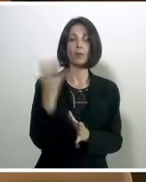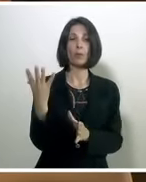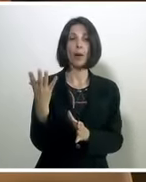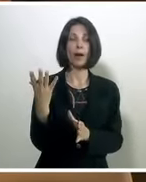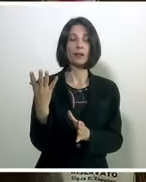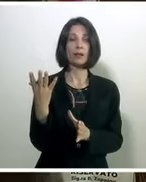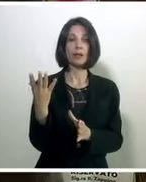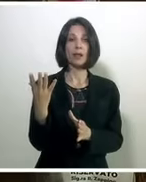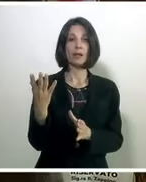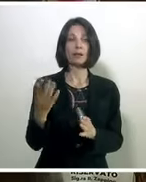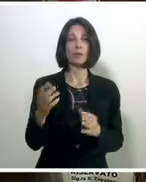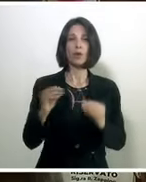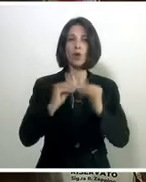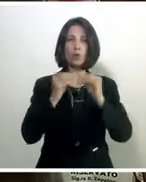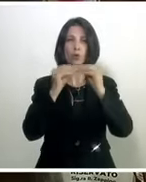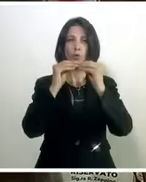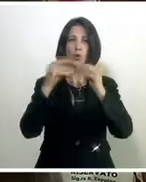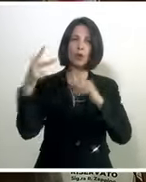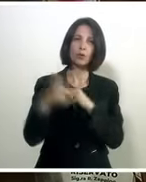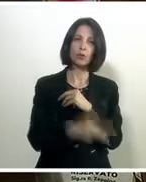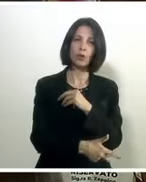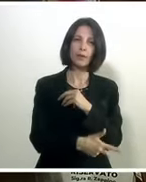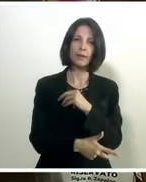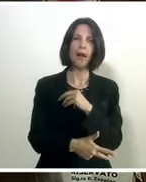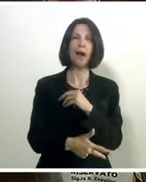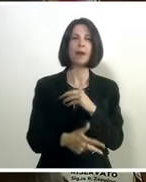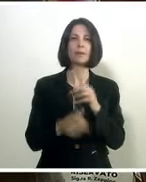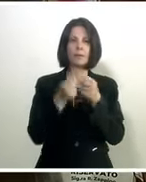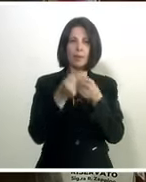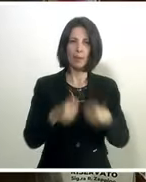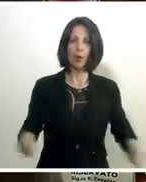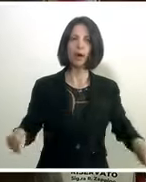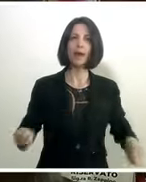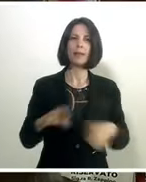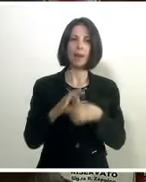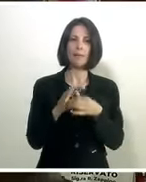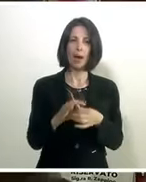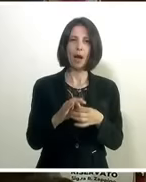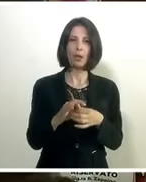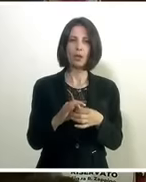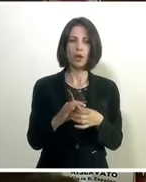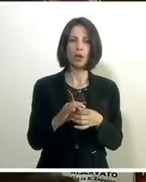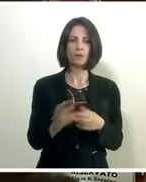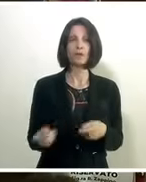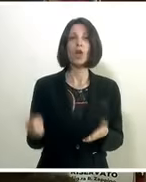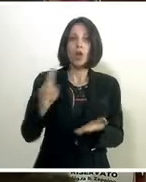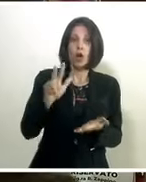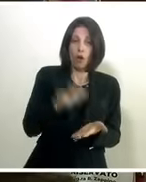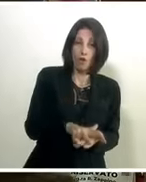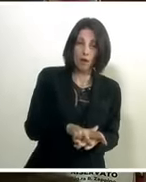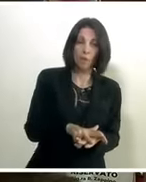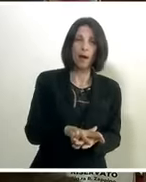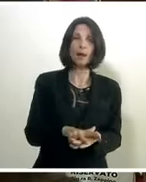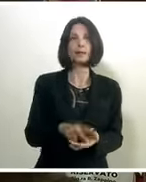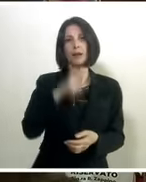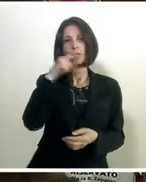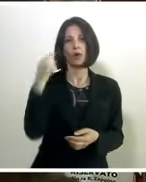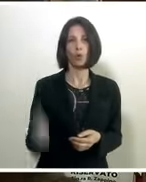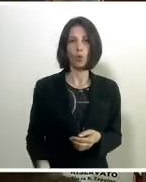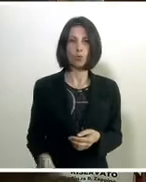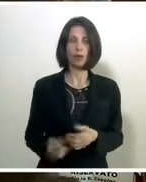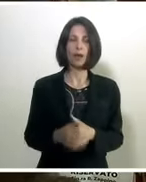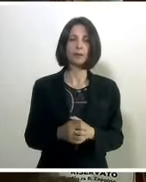nella libertà nella democrazia e nella pace riaffermata anche a Mosca al 25o congresso del